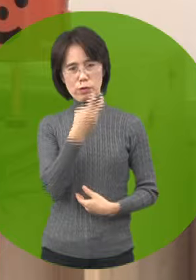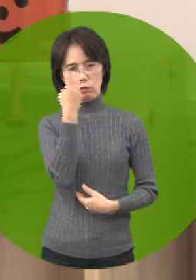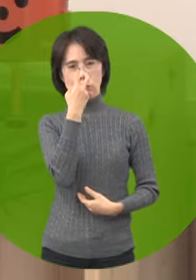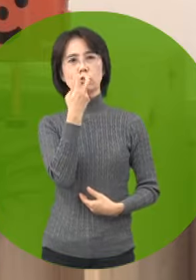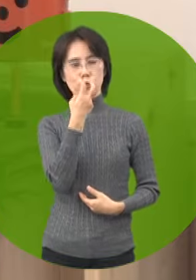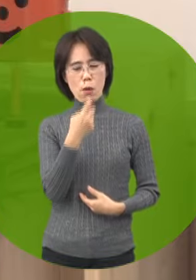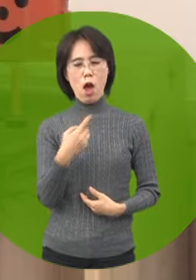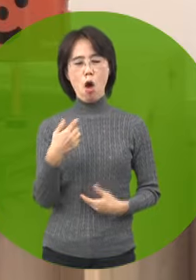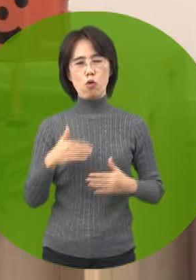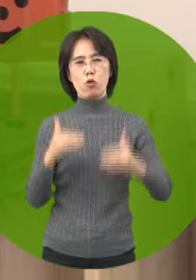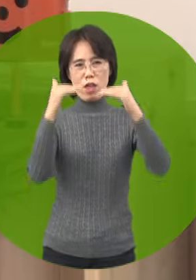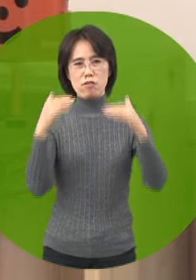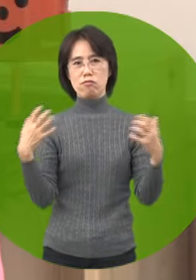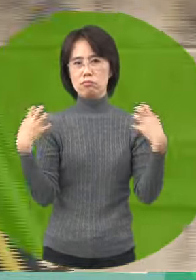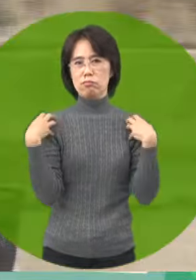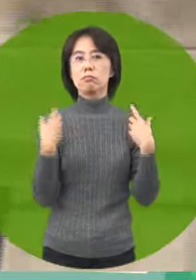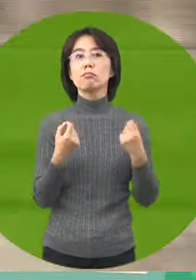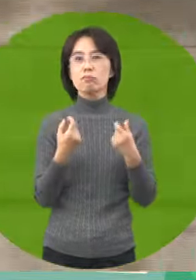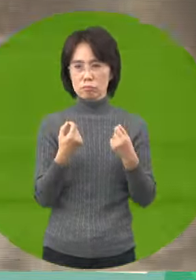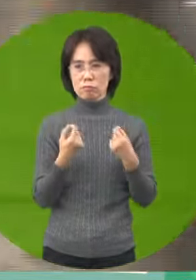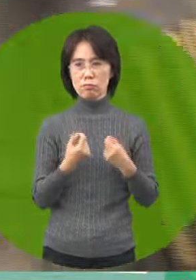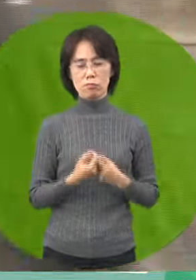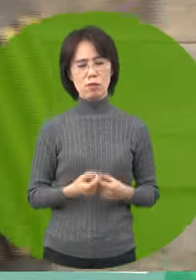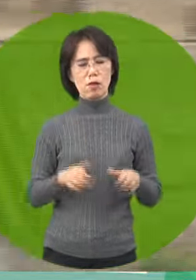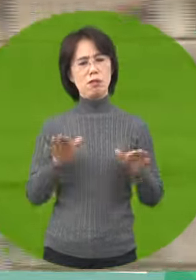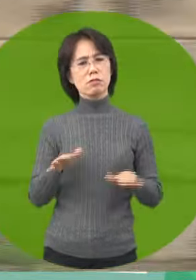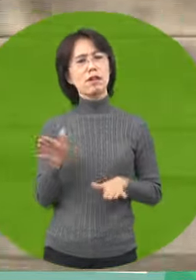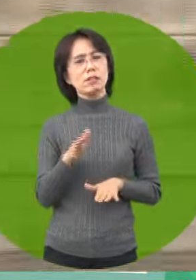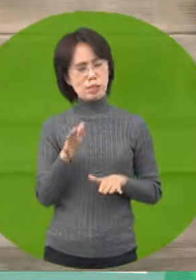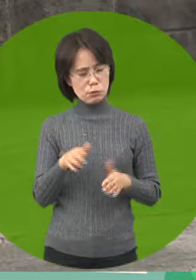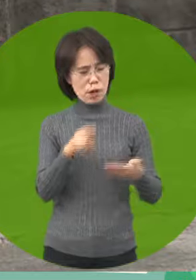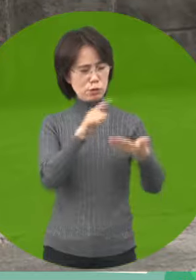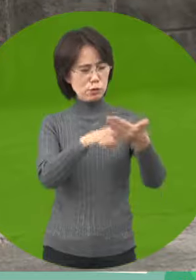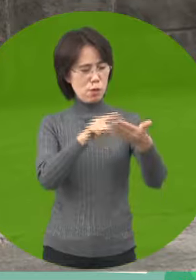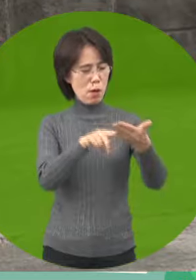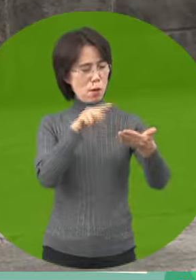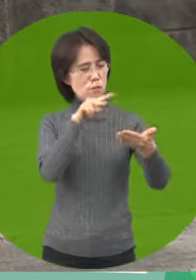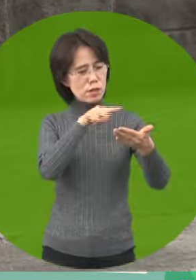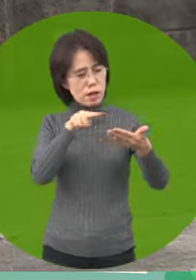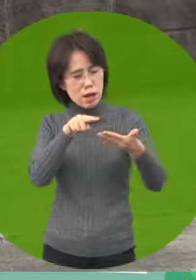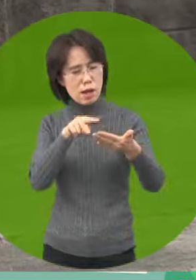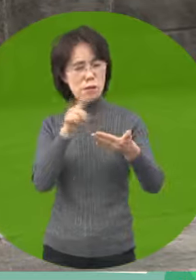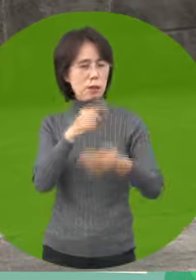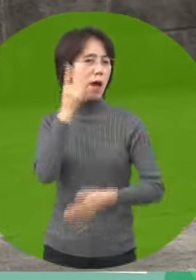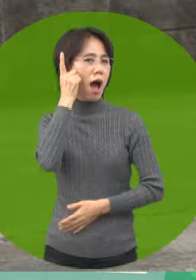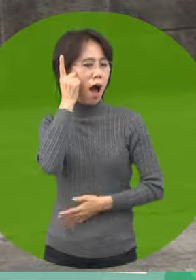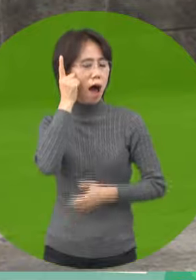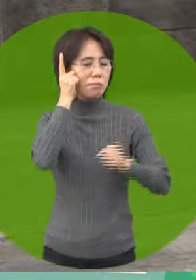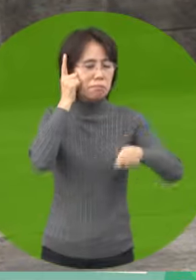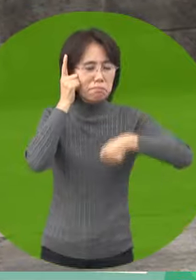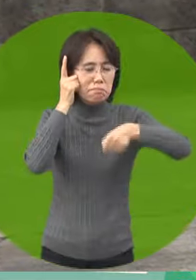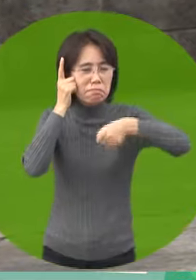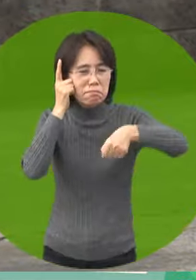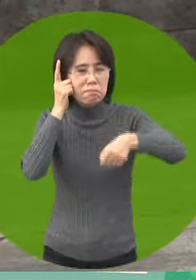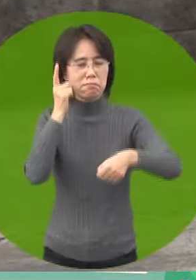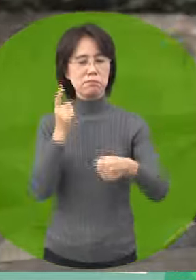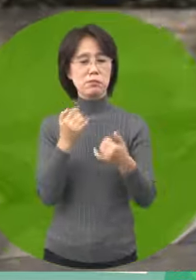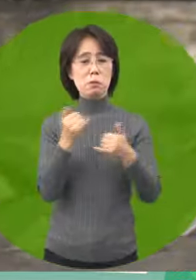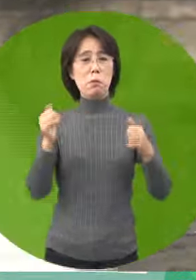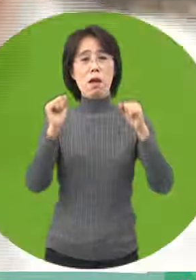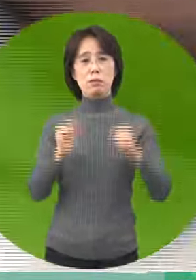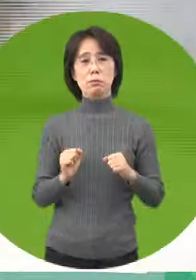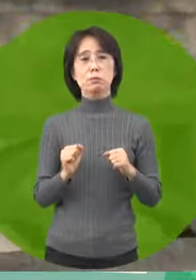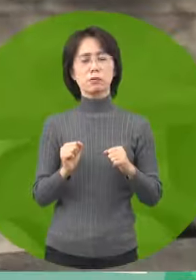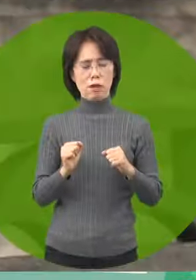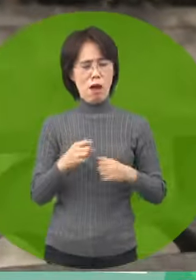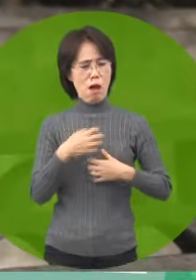ね。それと最近はスマホを眺めたり携帯電話を使用しながら自転車に乗っている人がいますが、こちらも